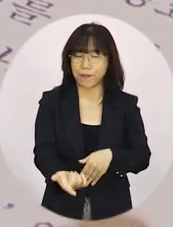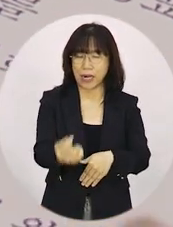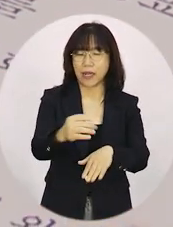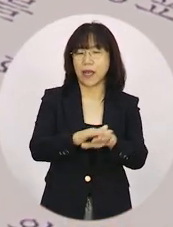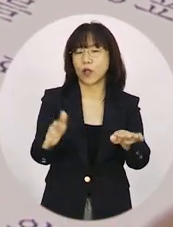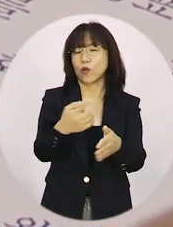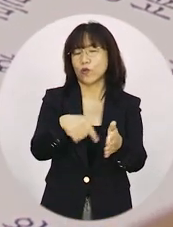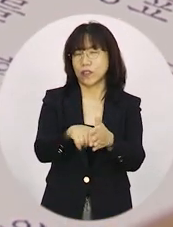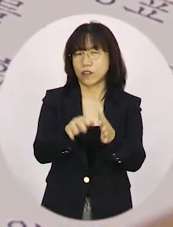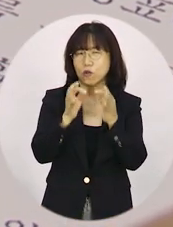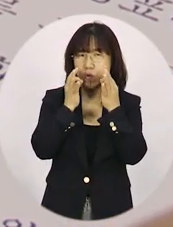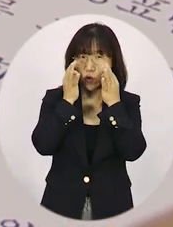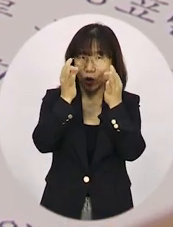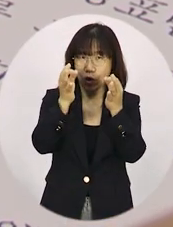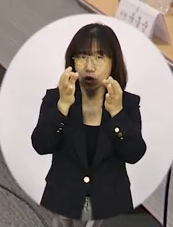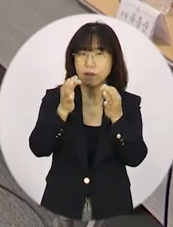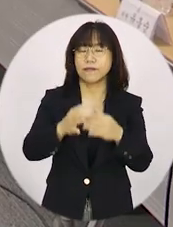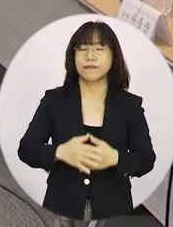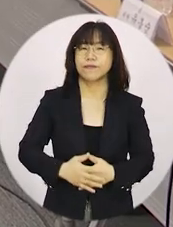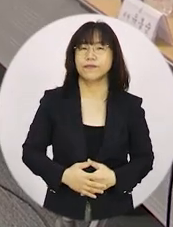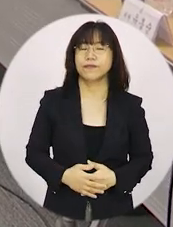공고히 한다는 방침입니다